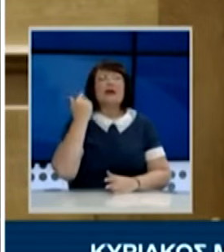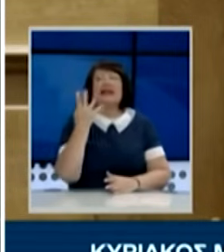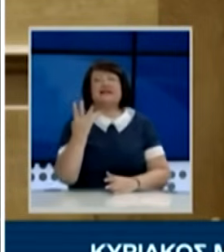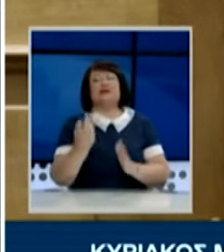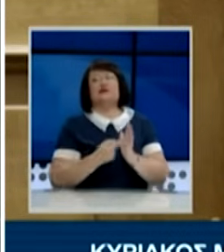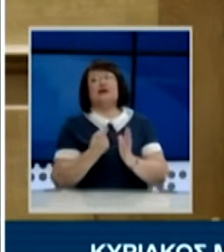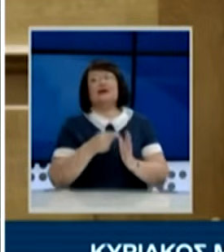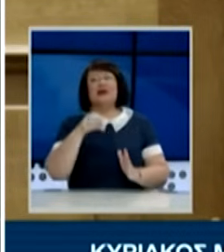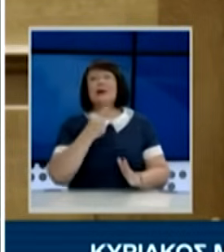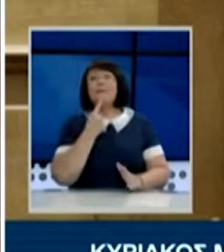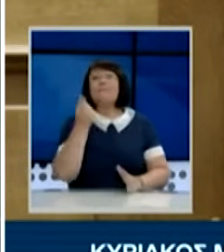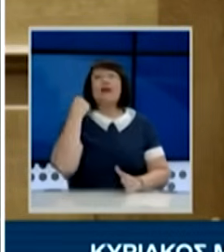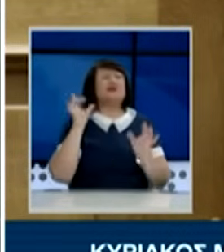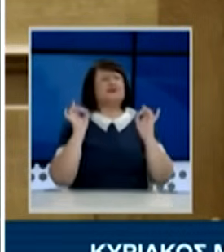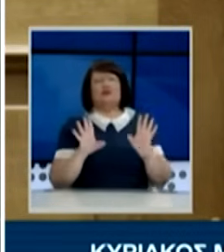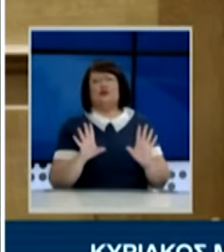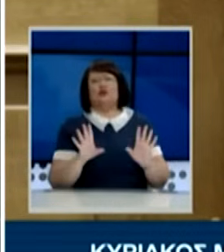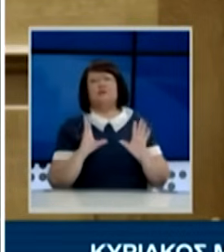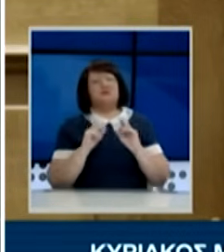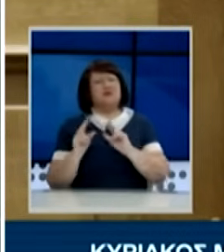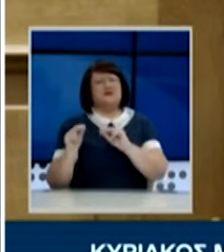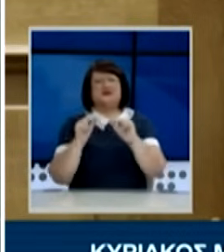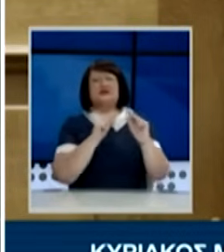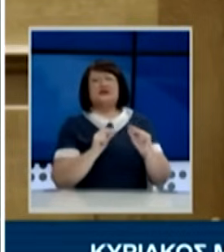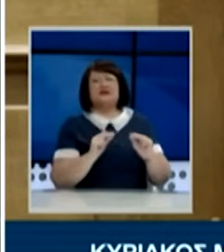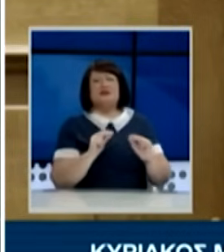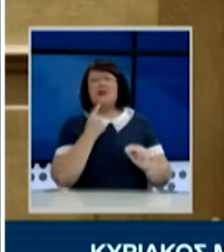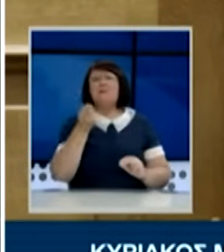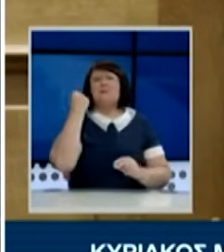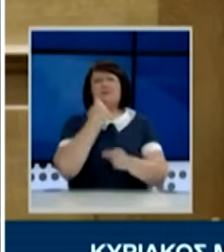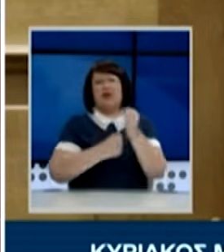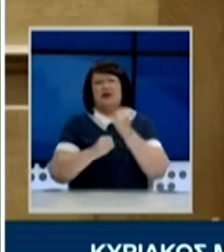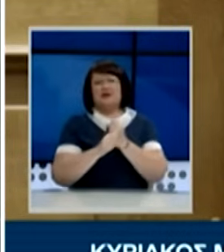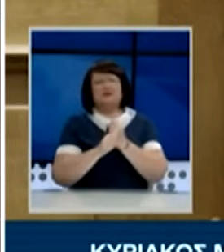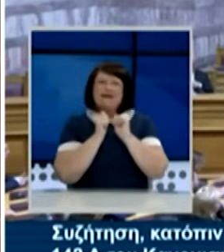Καρελιά, είναι πραγματικά να μην έχουμε άλλες εικόνες, να μην δούμε εικόνες άσχημες,